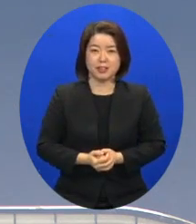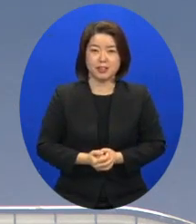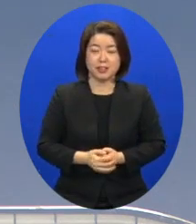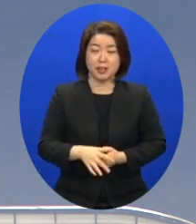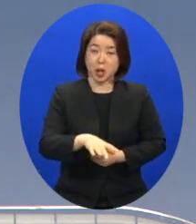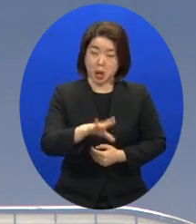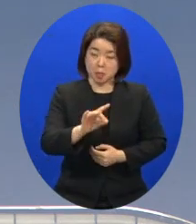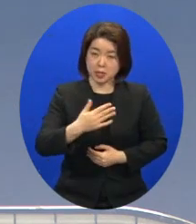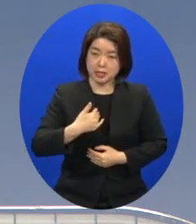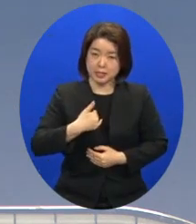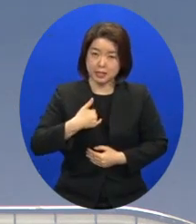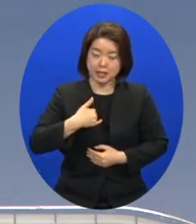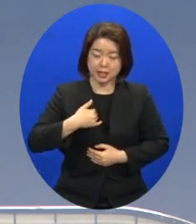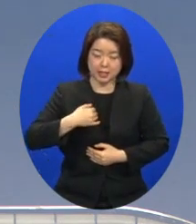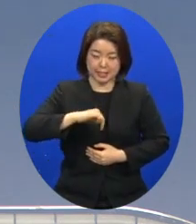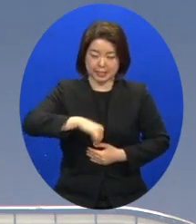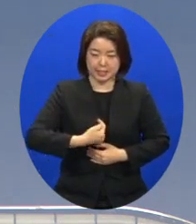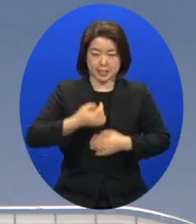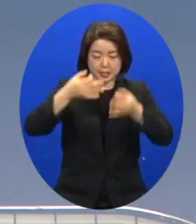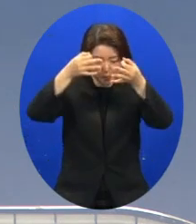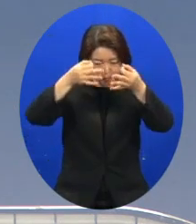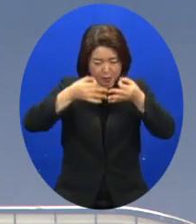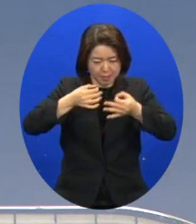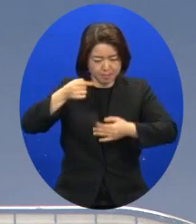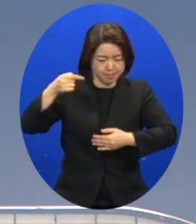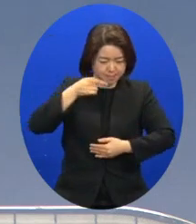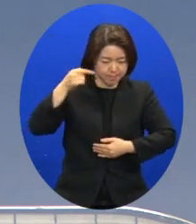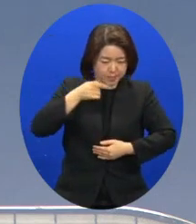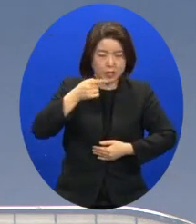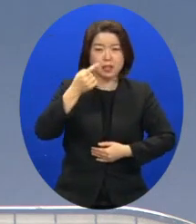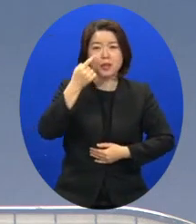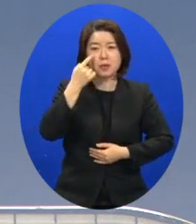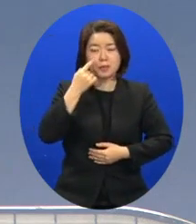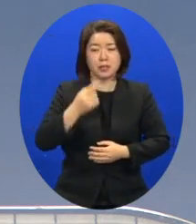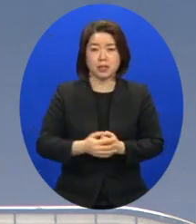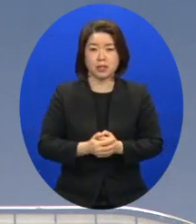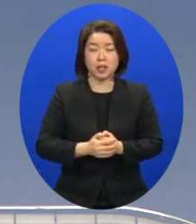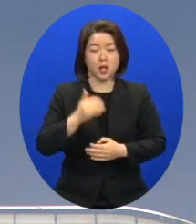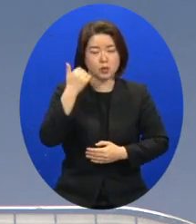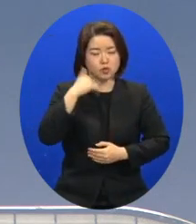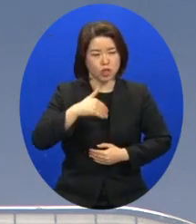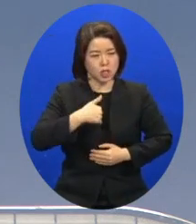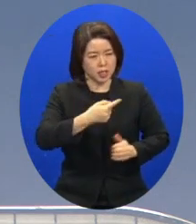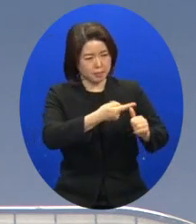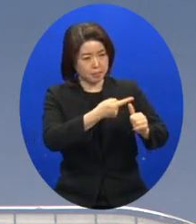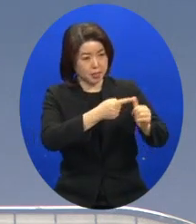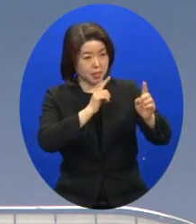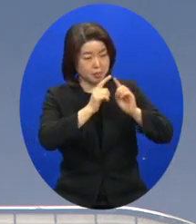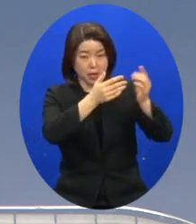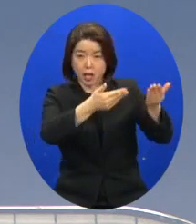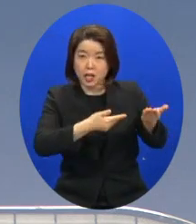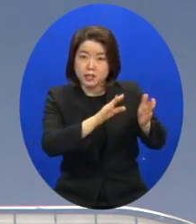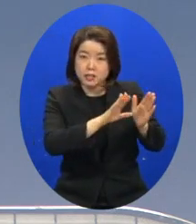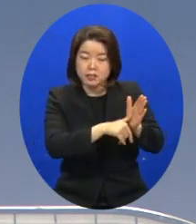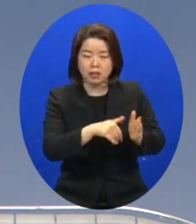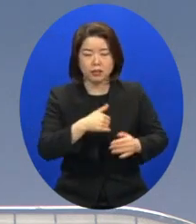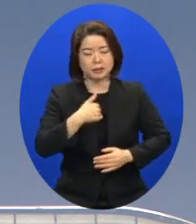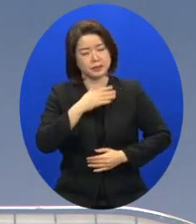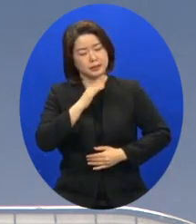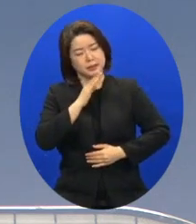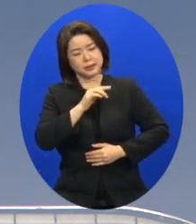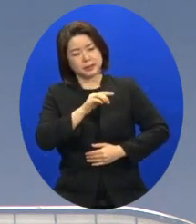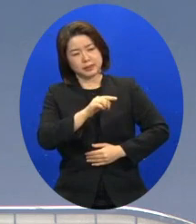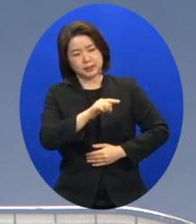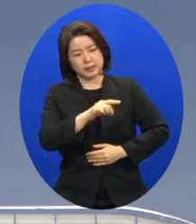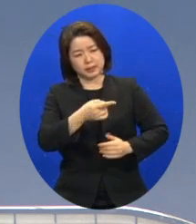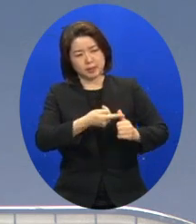자신을 철저하게 돌아보게 됩니다 누가 나에게 어떤 비난의 말을 했을 때 내가 그런 비난을 받을